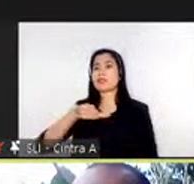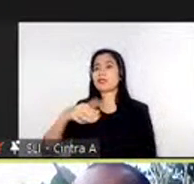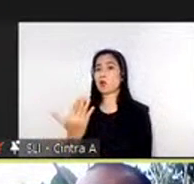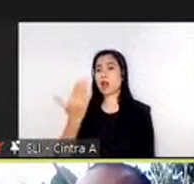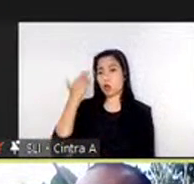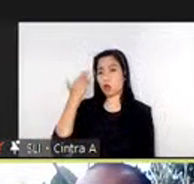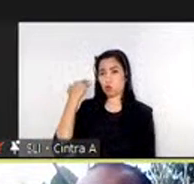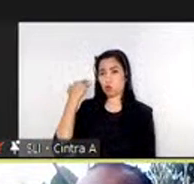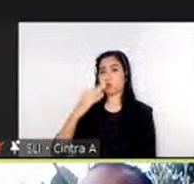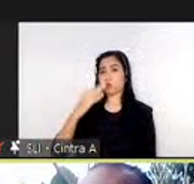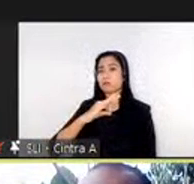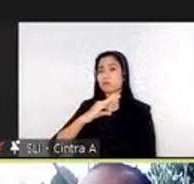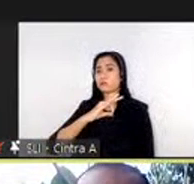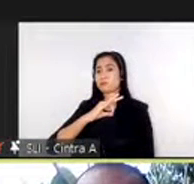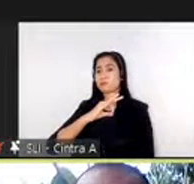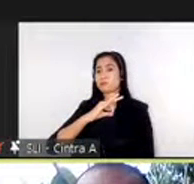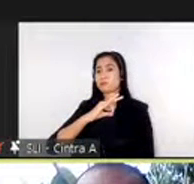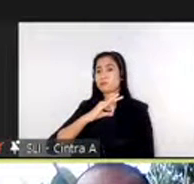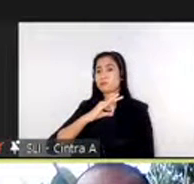mengetuk Eh